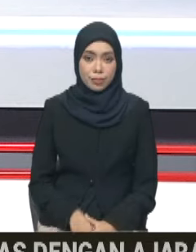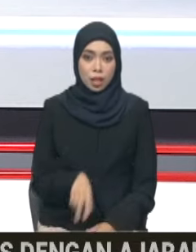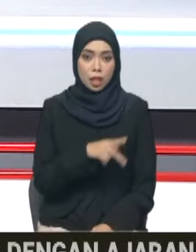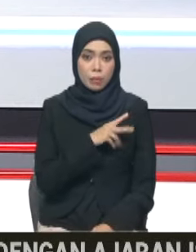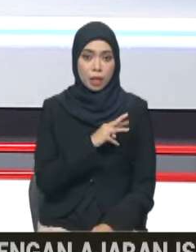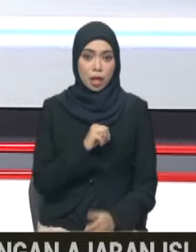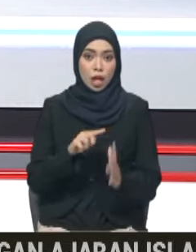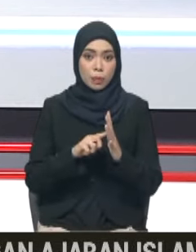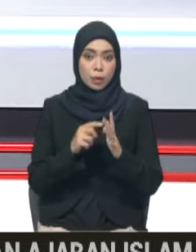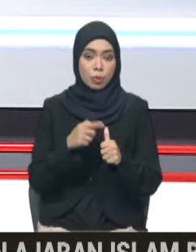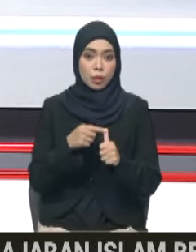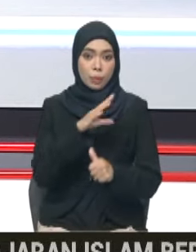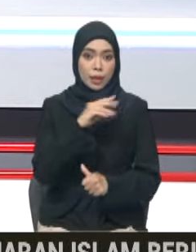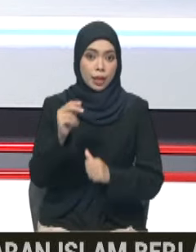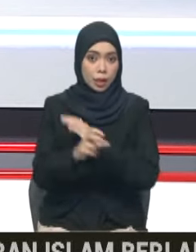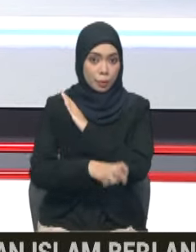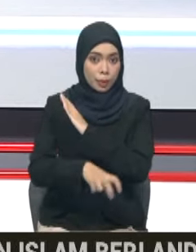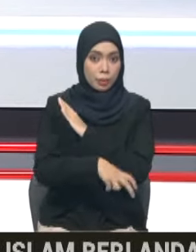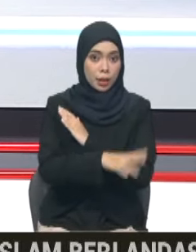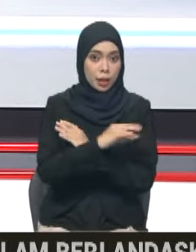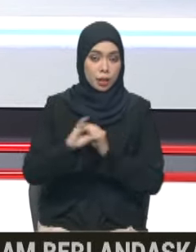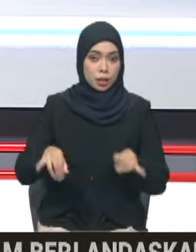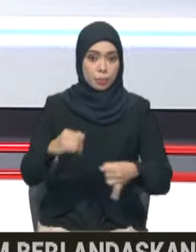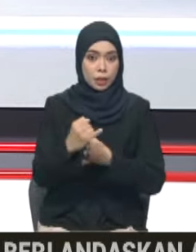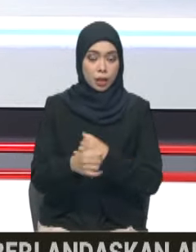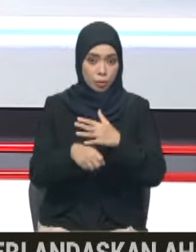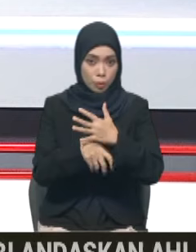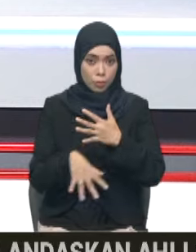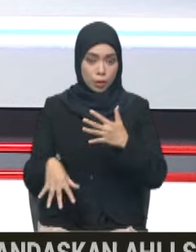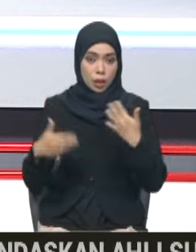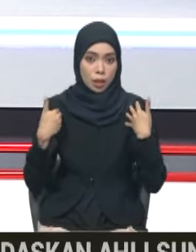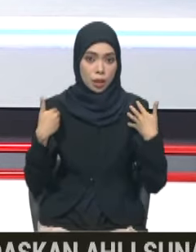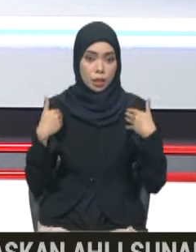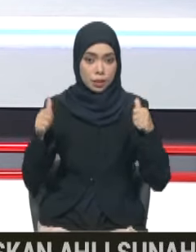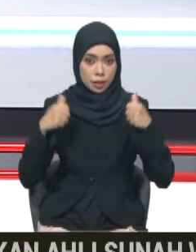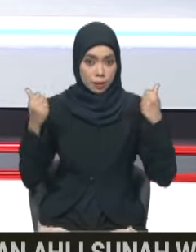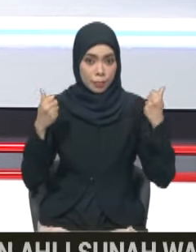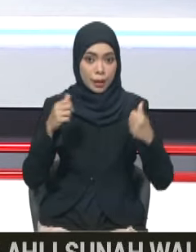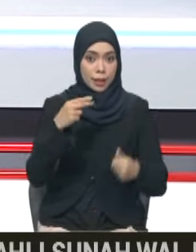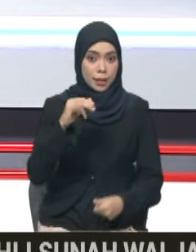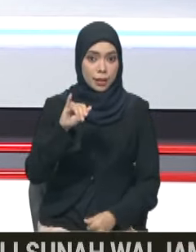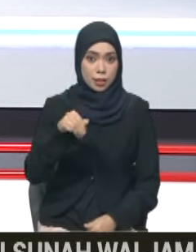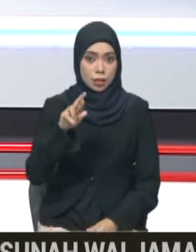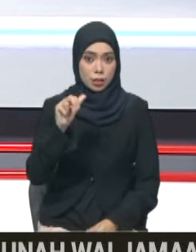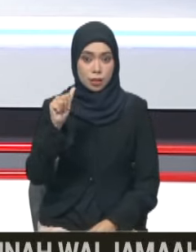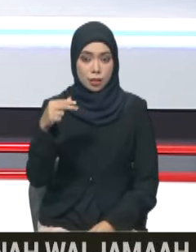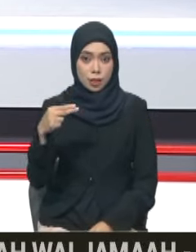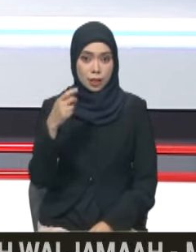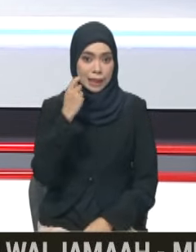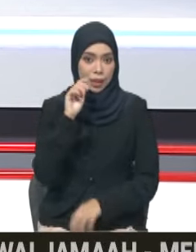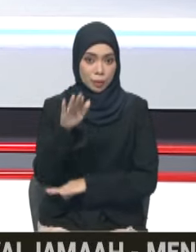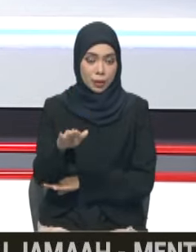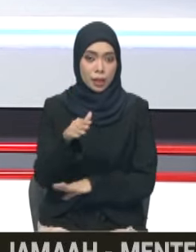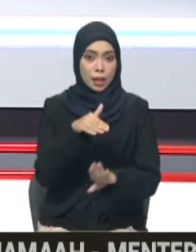Kementerian Sumber-Sumber Utama dan Pelancongan dan jabatan-jabatan di bawahnya mengadakan sambutan Ilal Hijrah majlis berlangsung petang